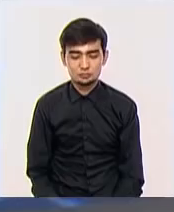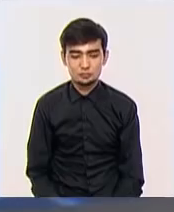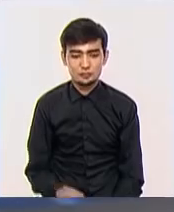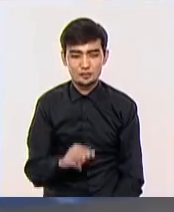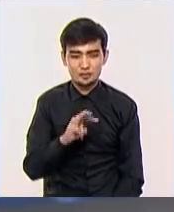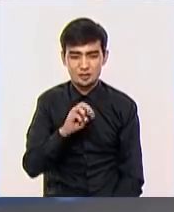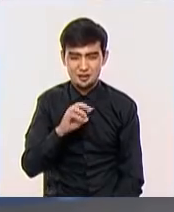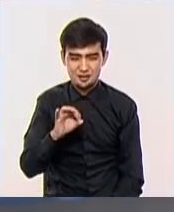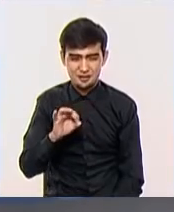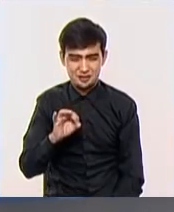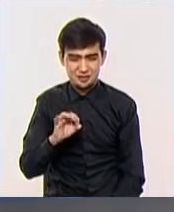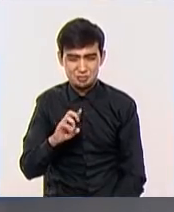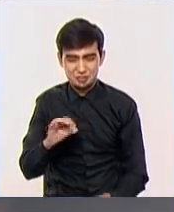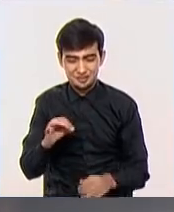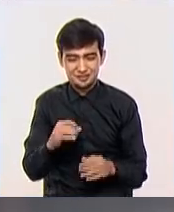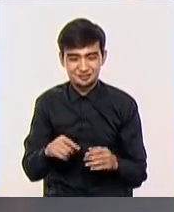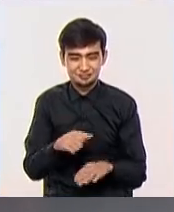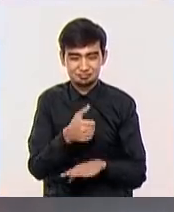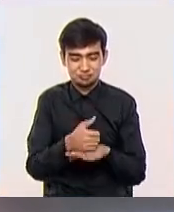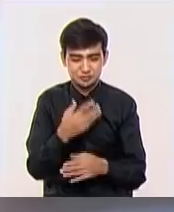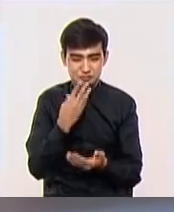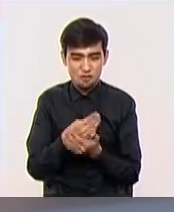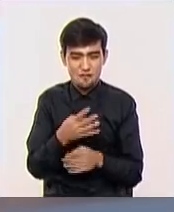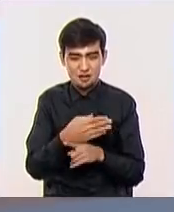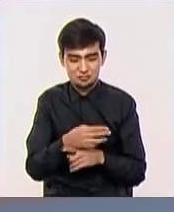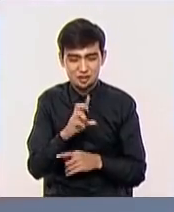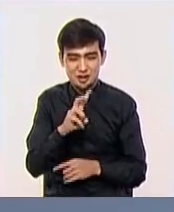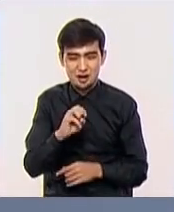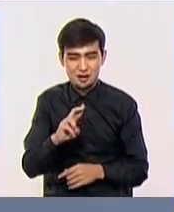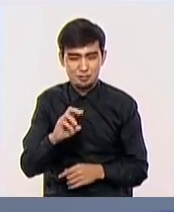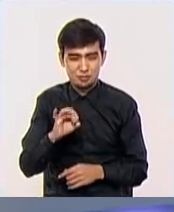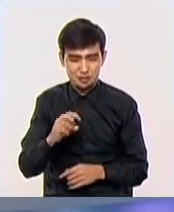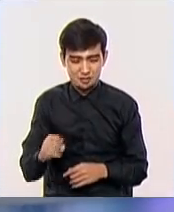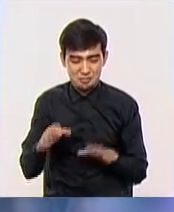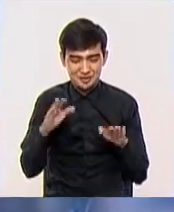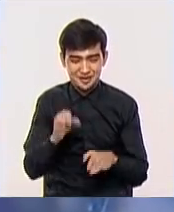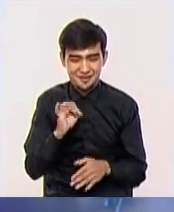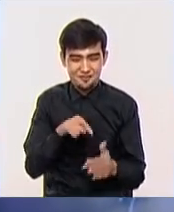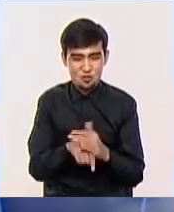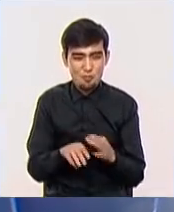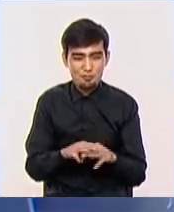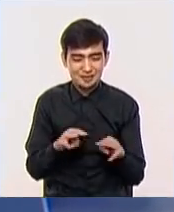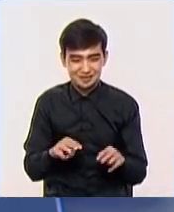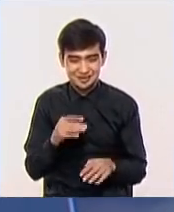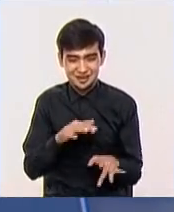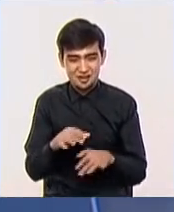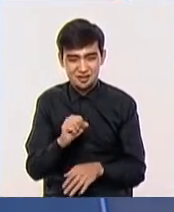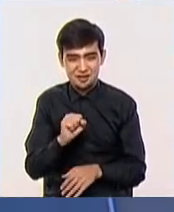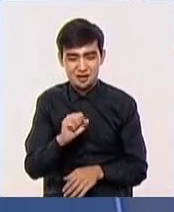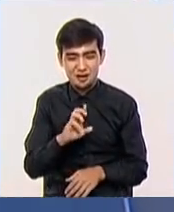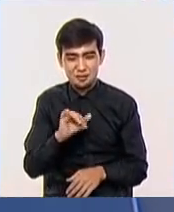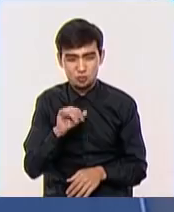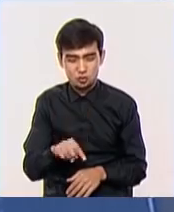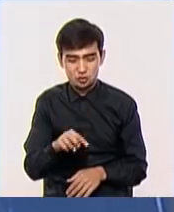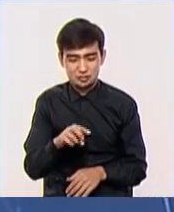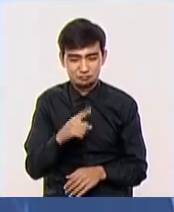Талибы подняли свой флаг над президентским дворцом в Кабуле. Исполняющий обязанности министра внутренних дел Афганистана Абдул-Сатар